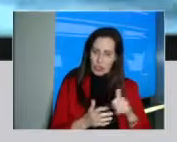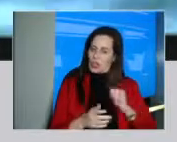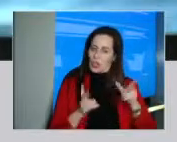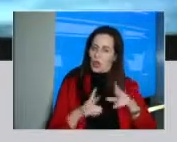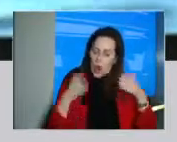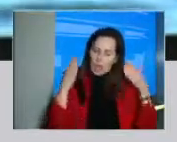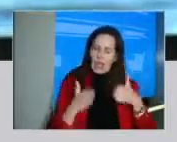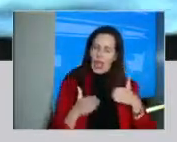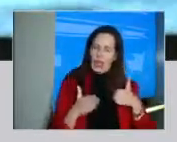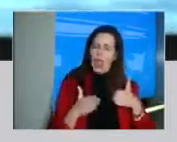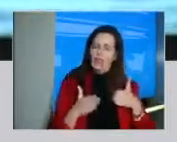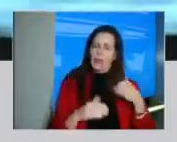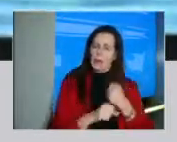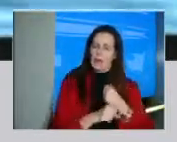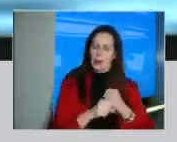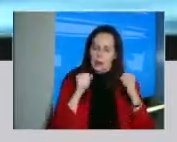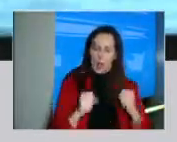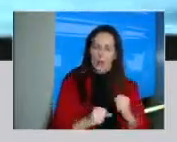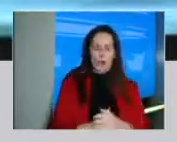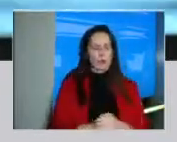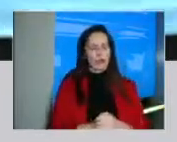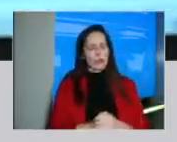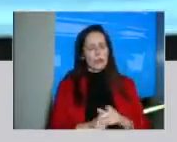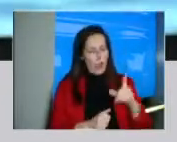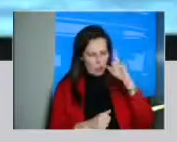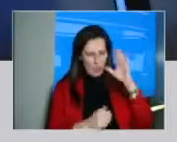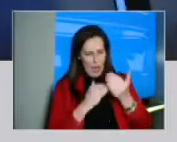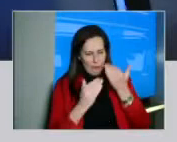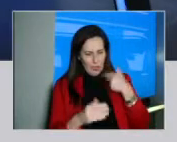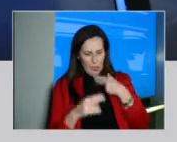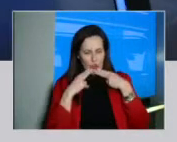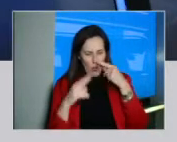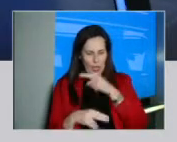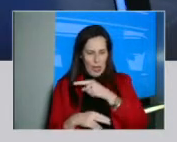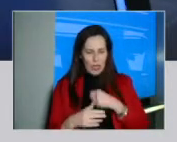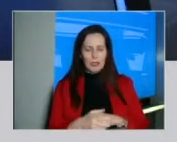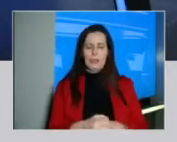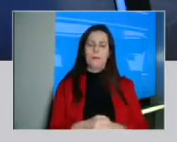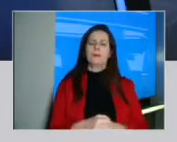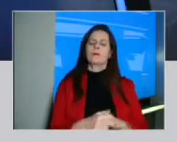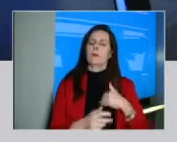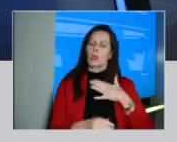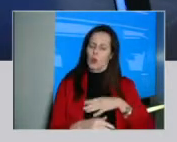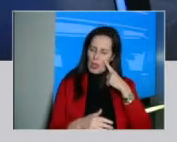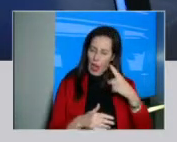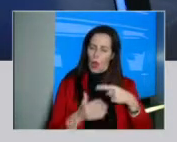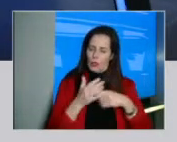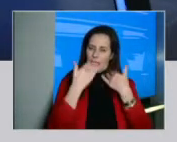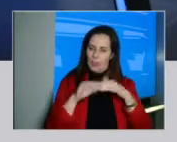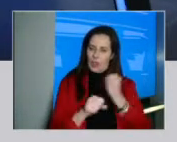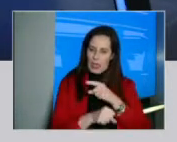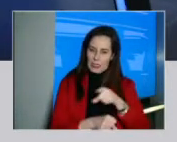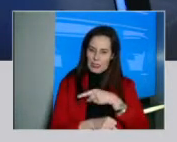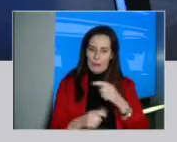יוכל להתרכז במשימות ביטחוניות. אוקיי, אתה יודע מה, לפני שאני עובר אליך, דוקטור ססון, אני רוצה לראות קטע שהכנתם